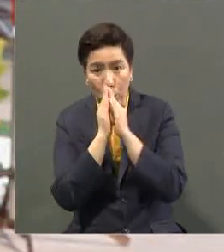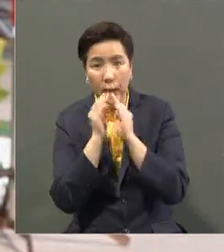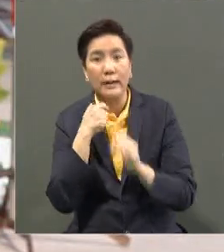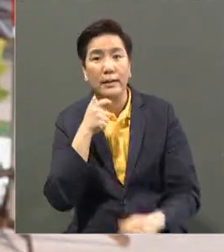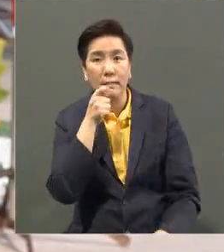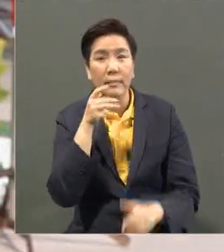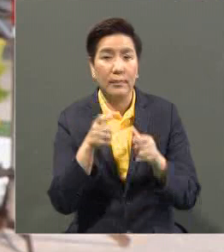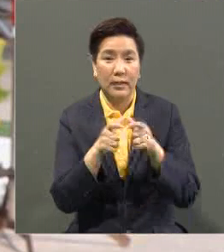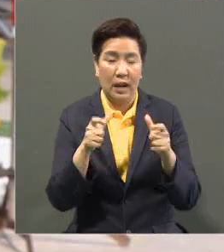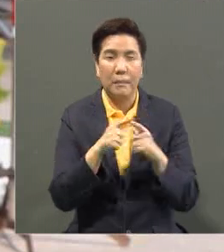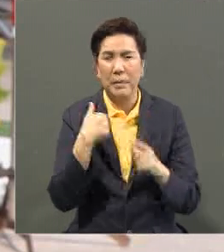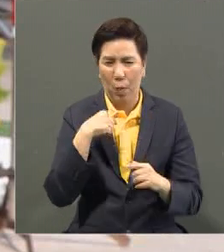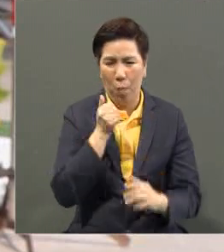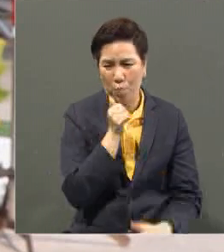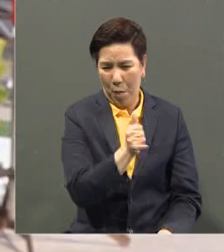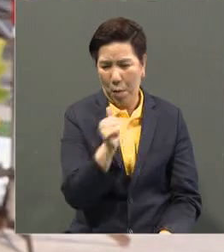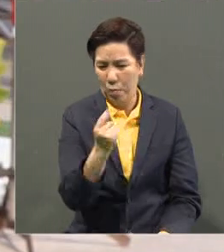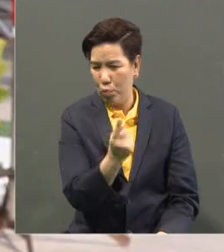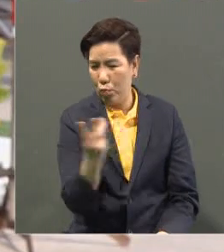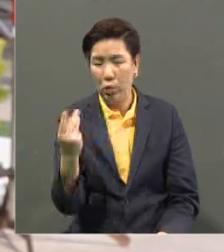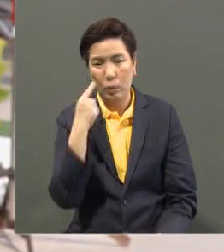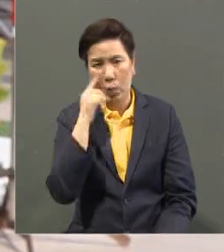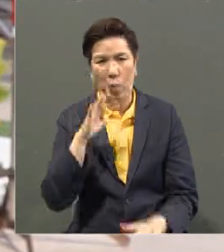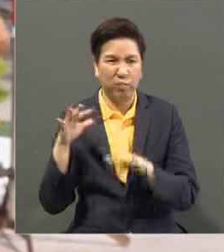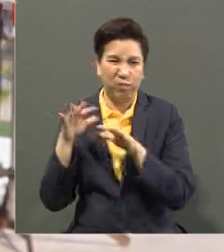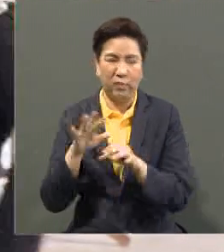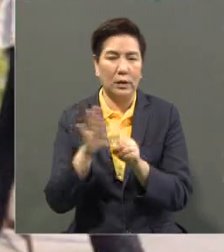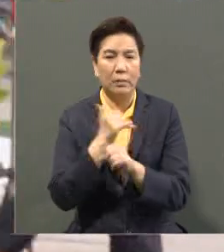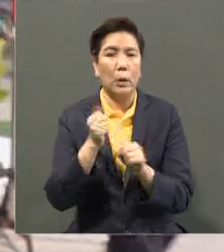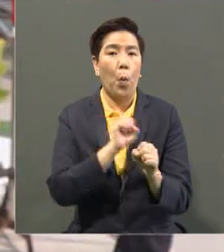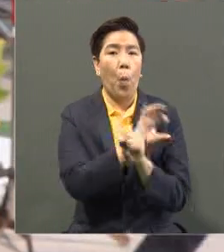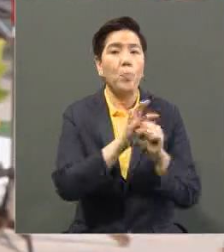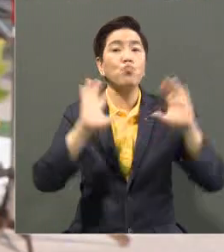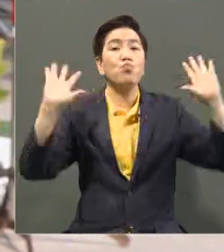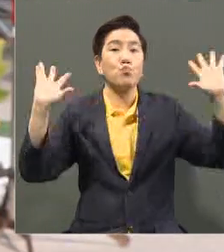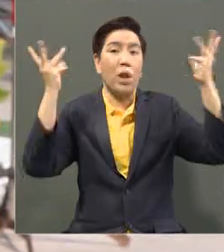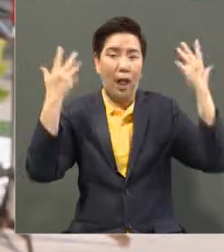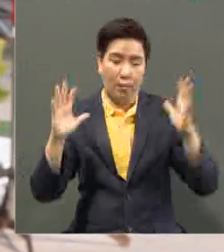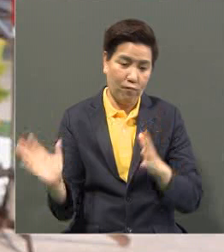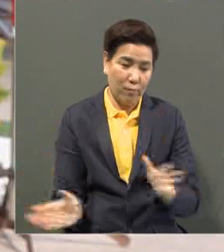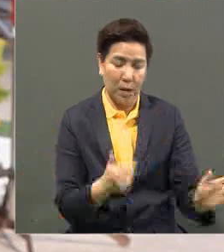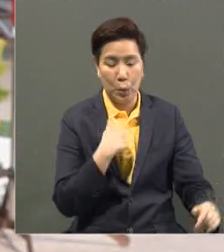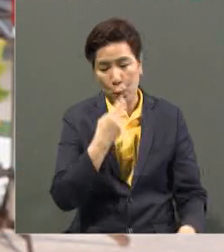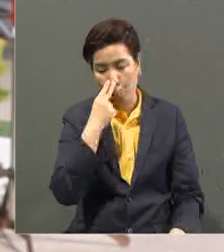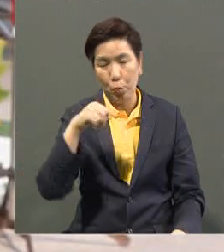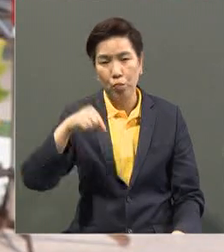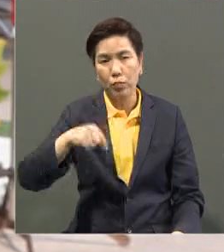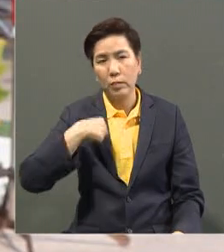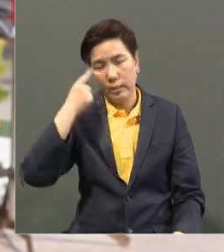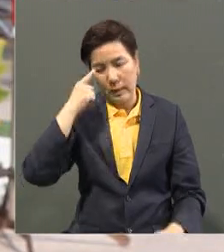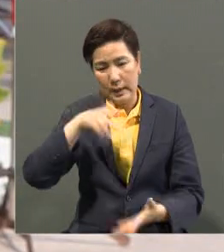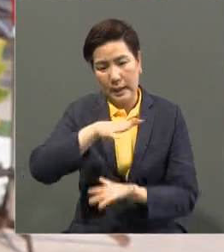เอ่ออีกหลายๆที่ค่ะคิดว่าคือคักค่ะเพราะว่าโควิดผ่านไปแล้วนะคะแล้วก็ดูแล้วเอ่อ